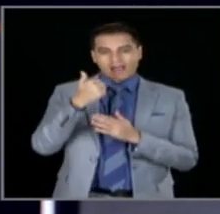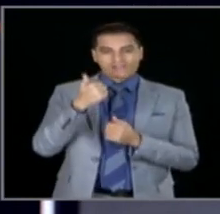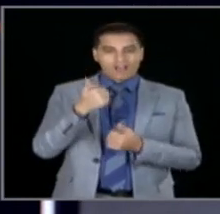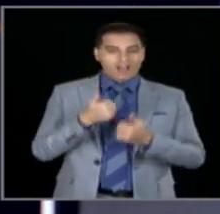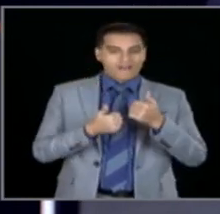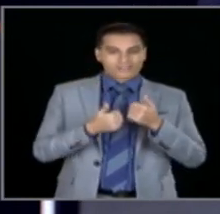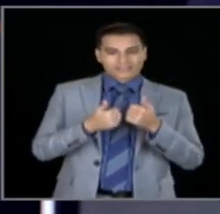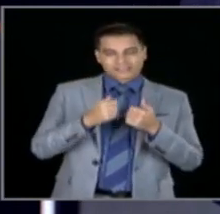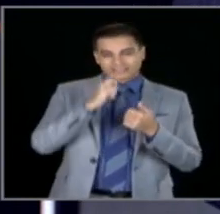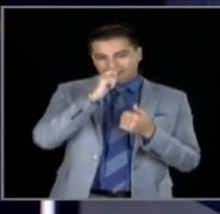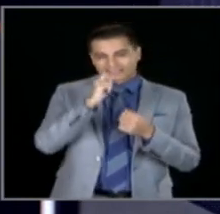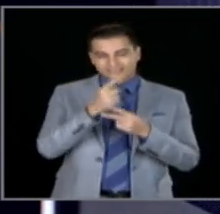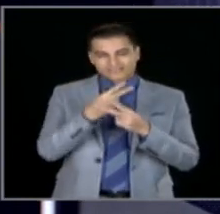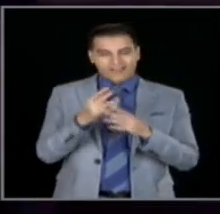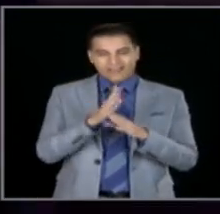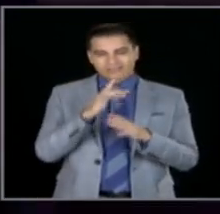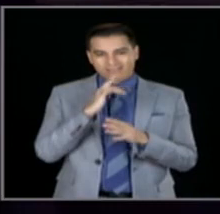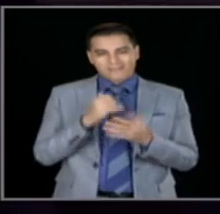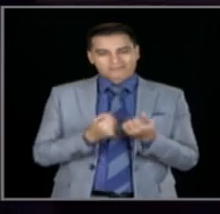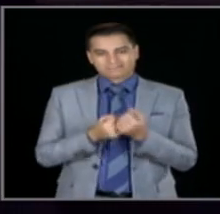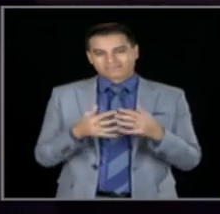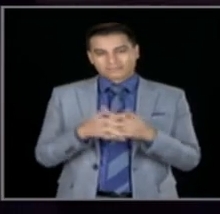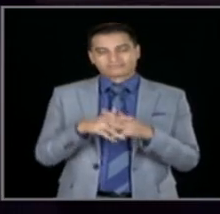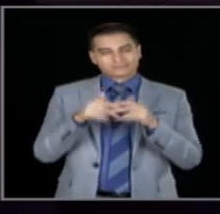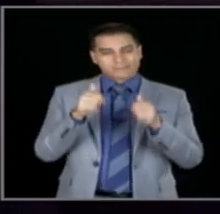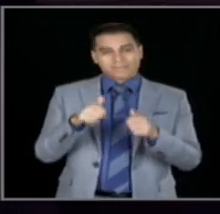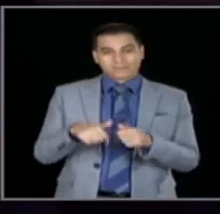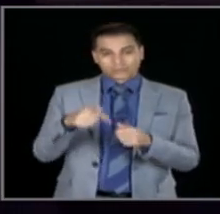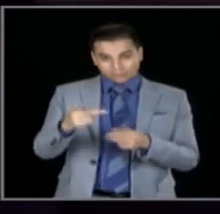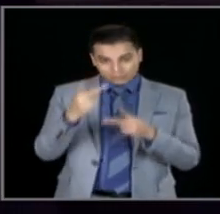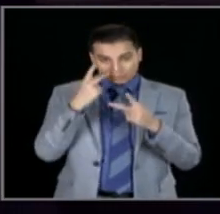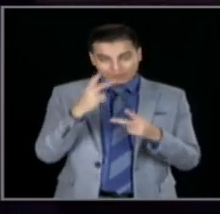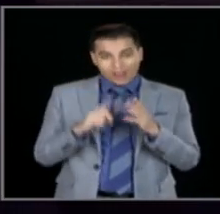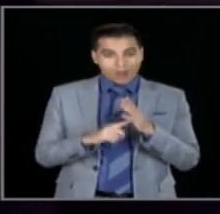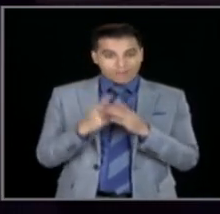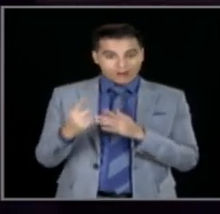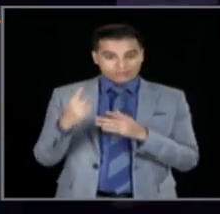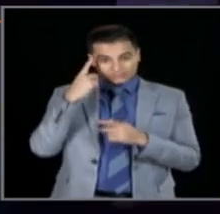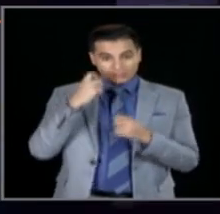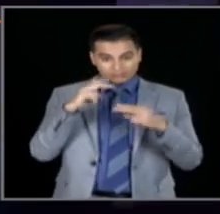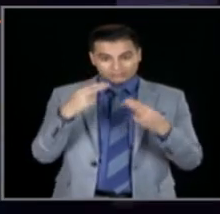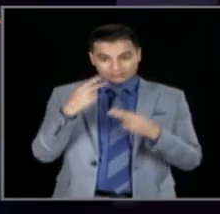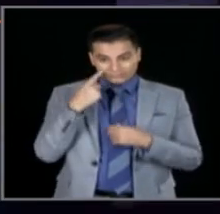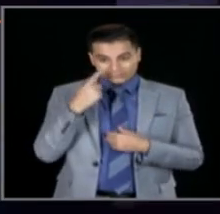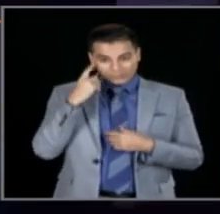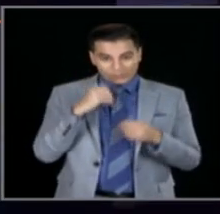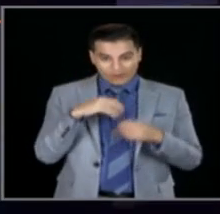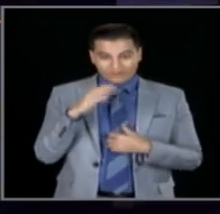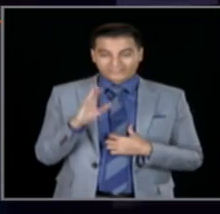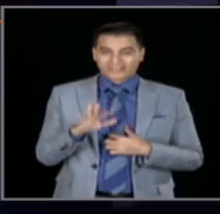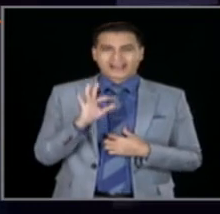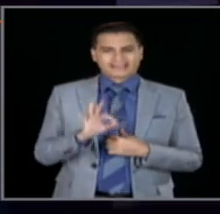بحاجه لقيت الحقيقه يعني طيب نانسي اول مره تنزلي في تحت ضغط عندنا